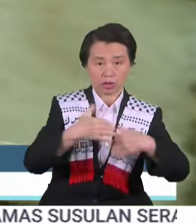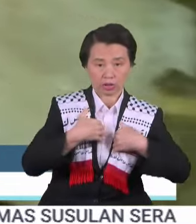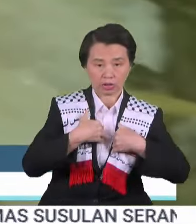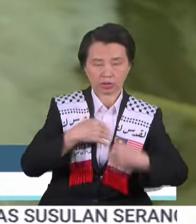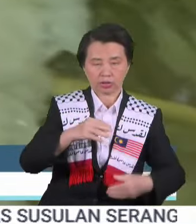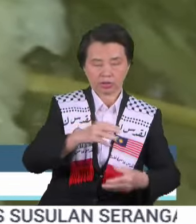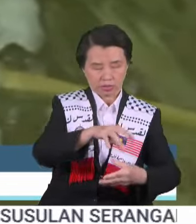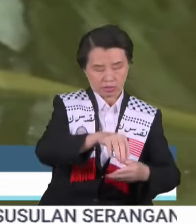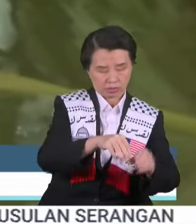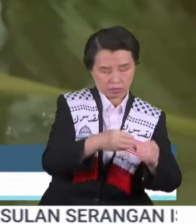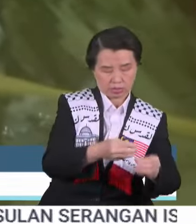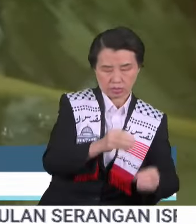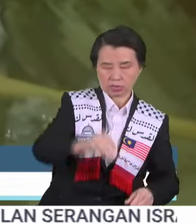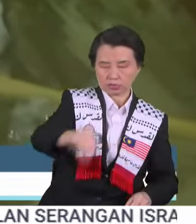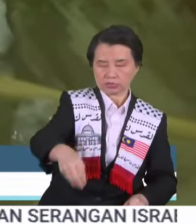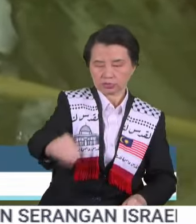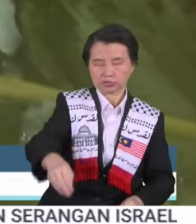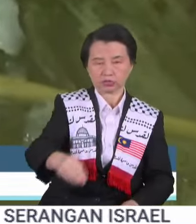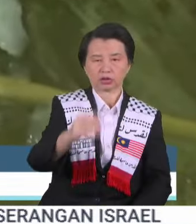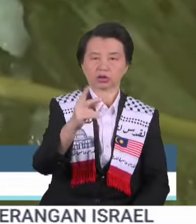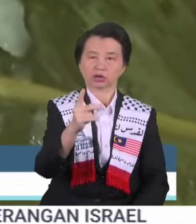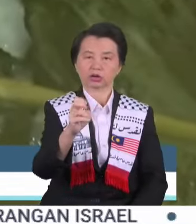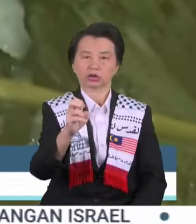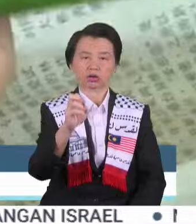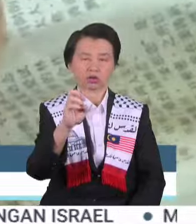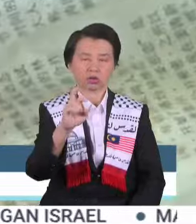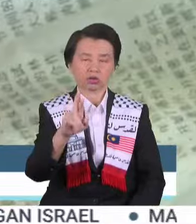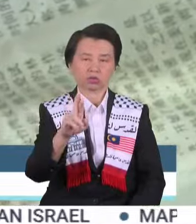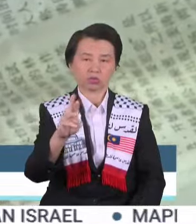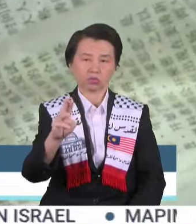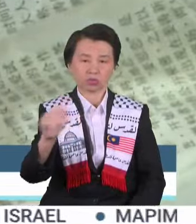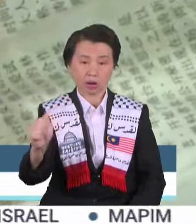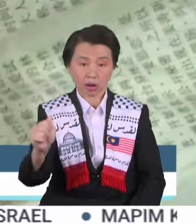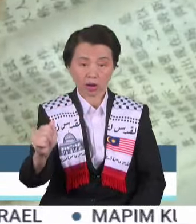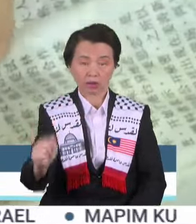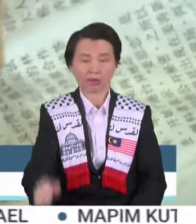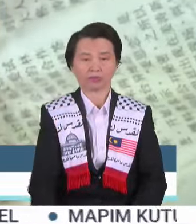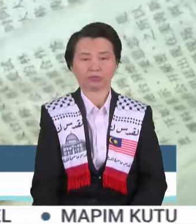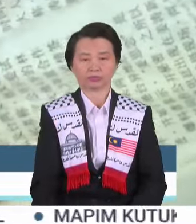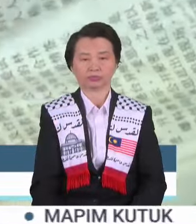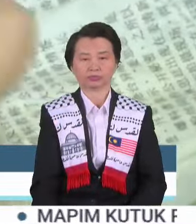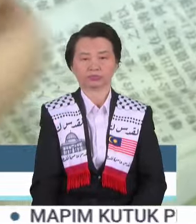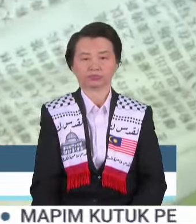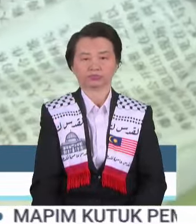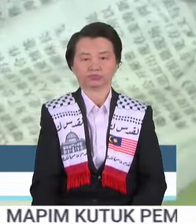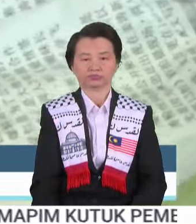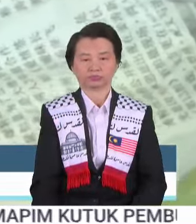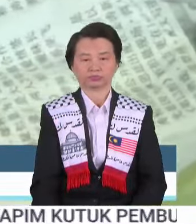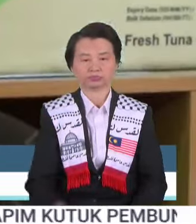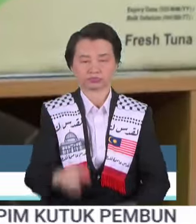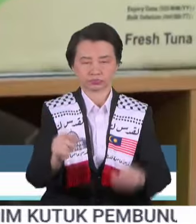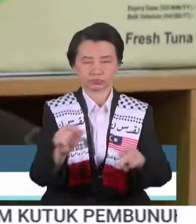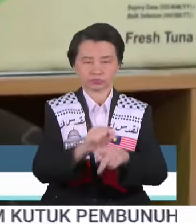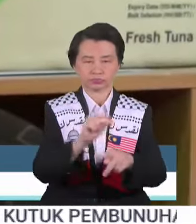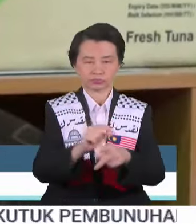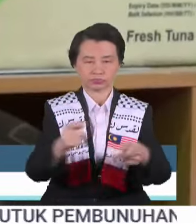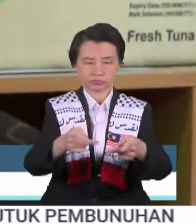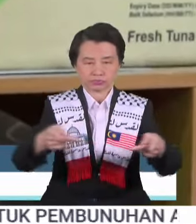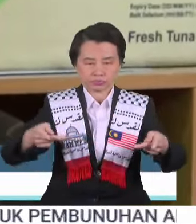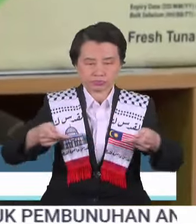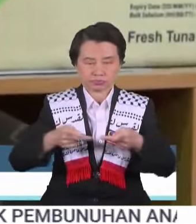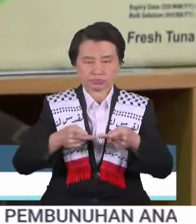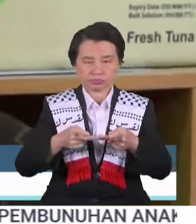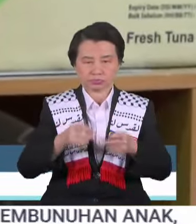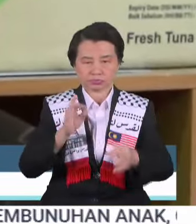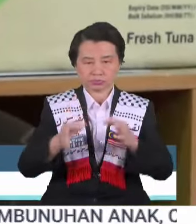cecah lah, cecah kurma, rendang. Perayaan wajib yang dibuatnya. Tak pernah tinggal. Tidak juga wajib,